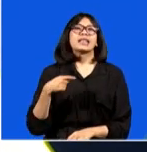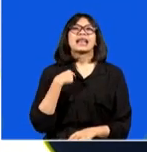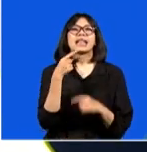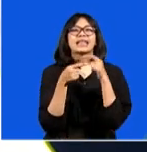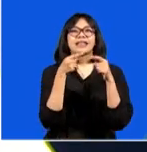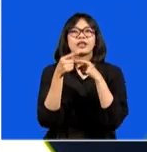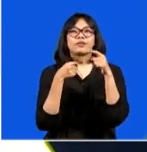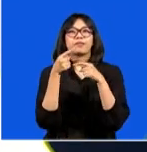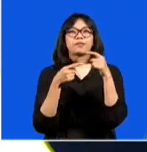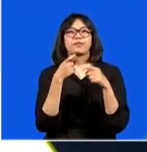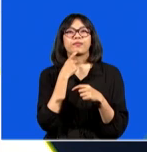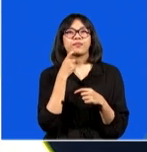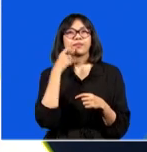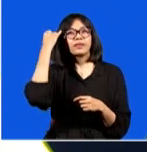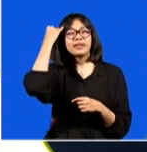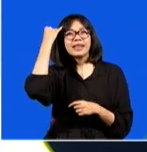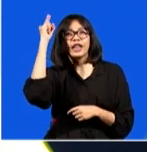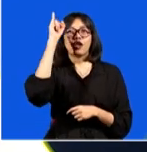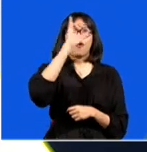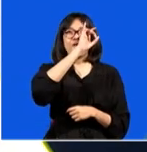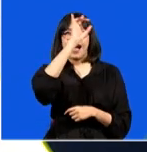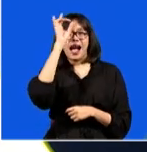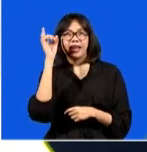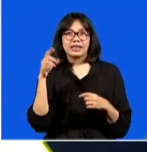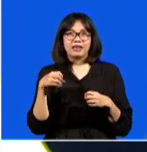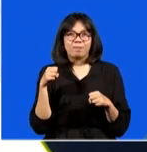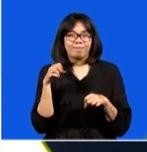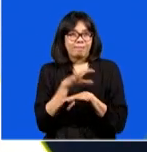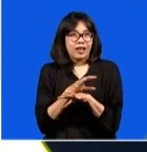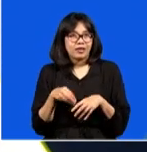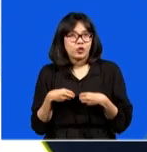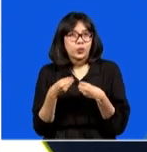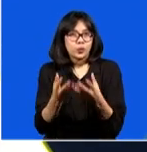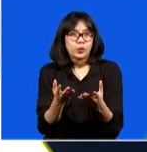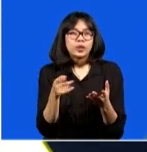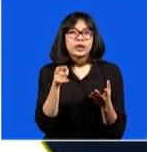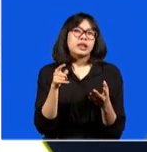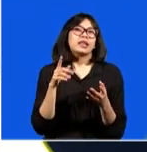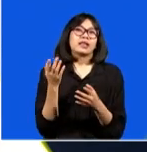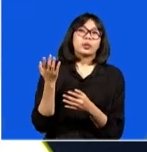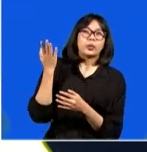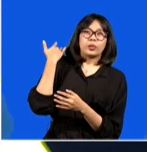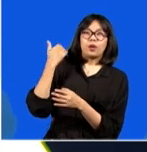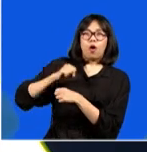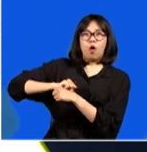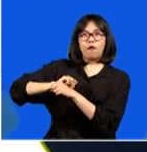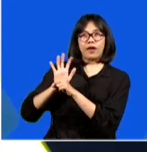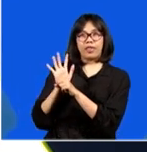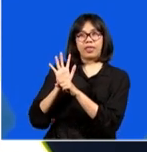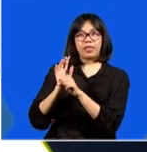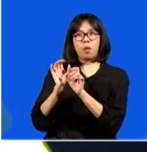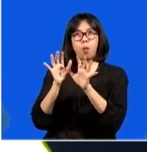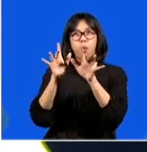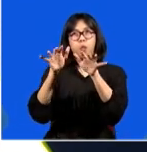tentang inovasi yang sudah saya lakukan setelah pandemi covid-19 kita